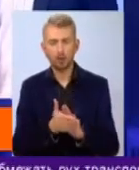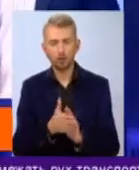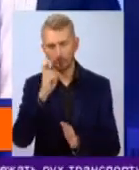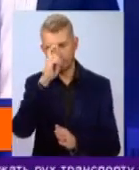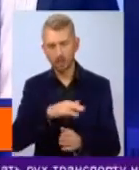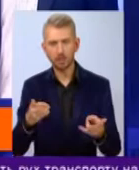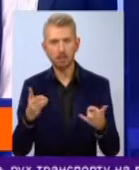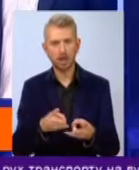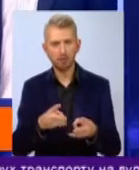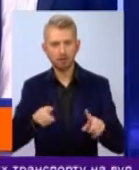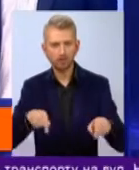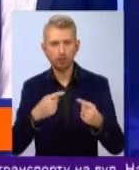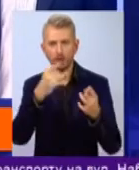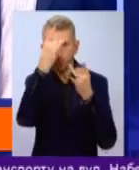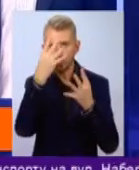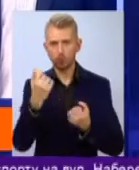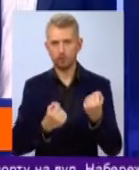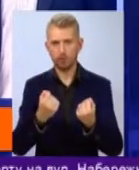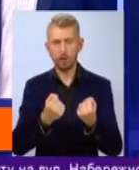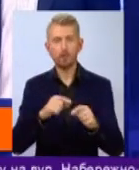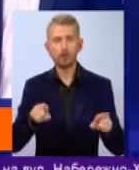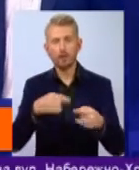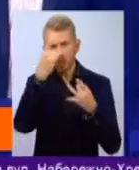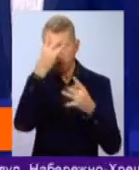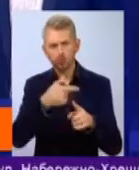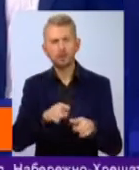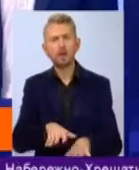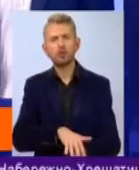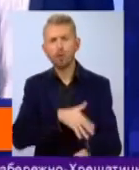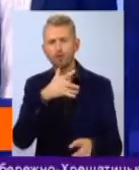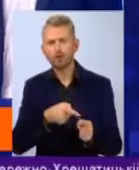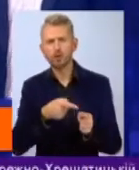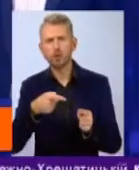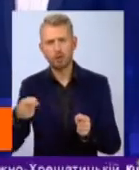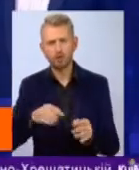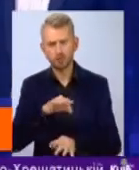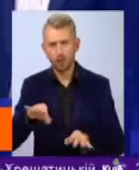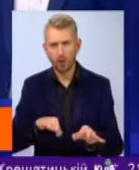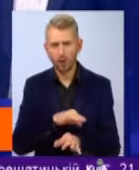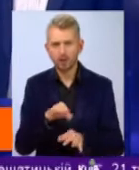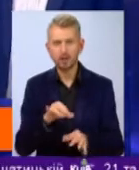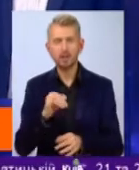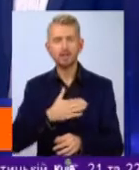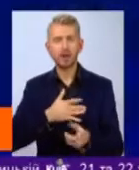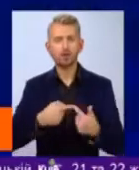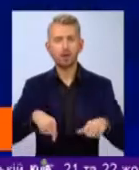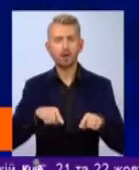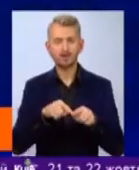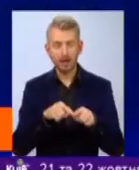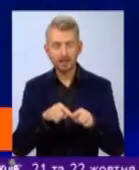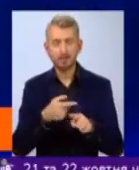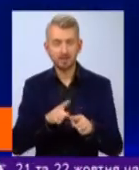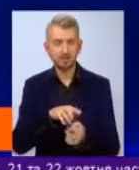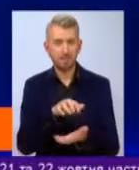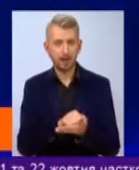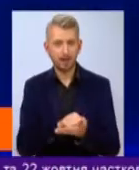країні треба формувати культуру. Але формування культури – це довгостроковий такий проєкт, і наша організація «Traffic Challenge» якраз цим